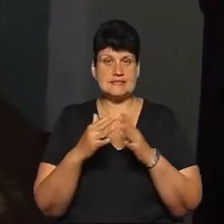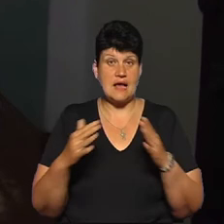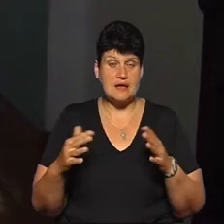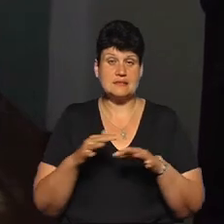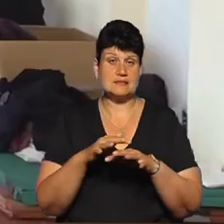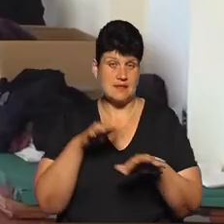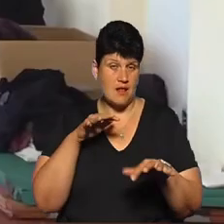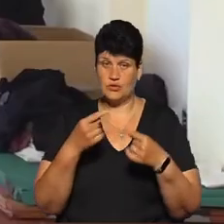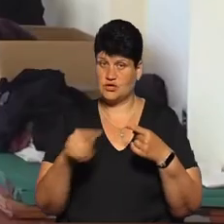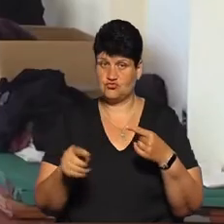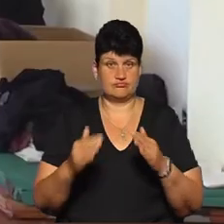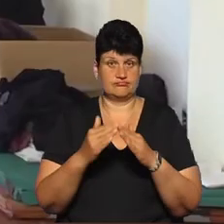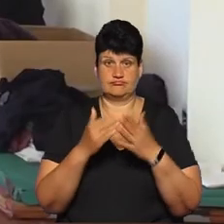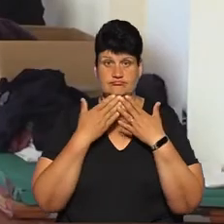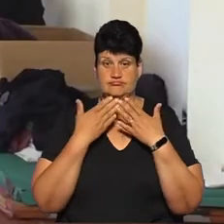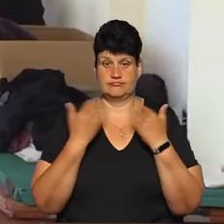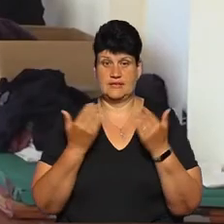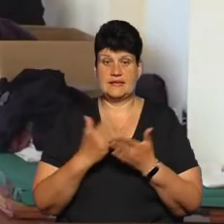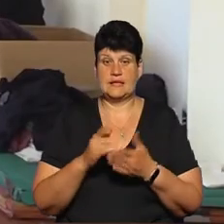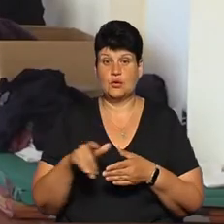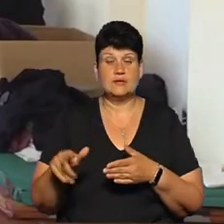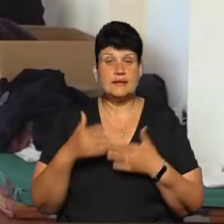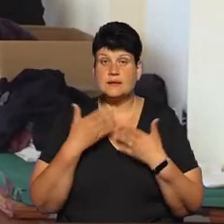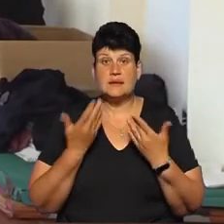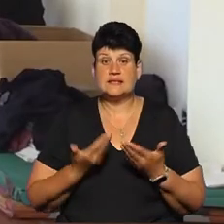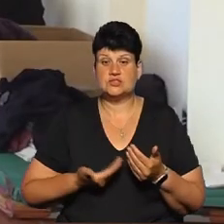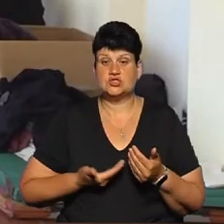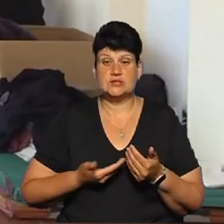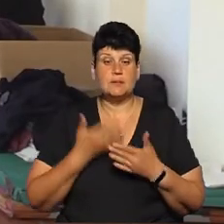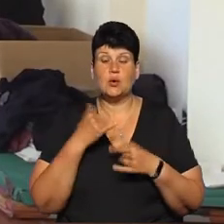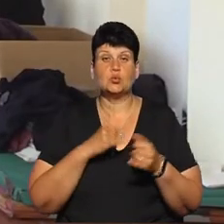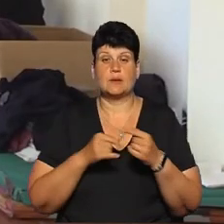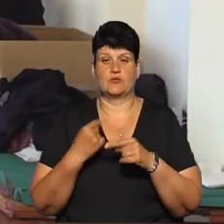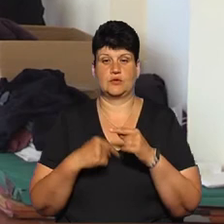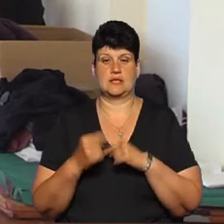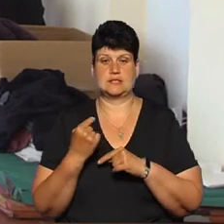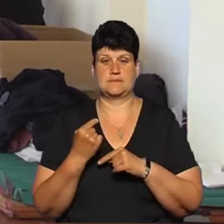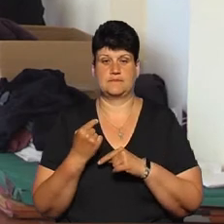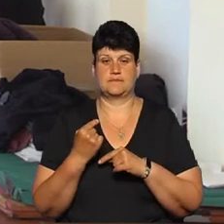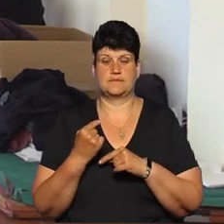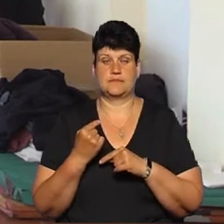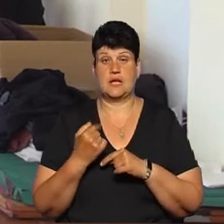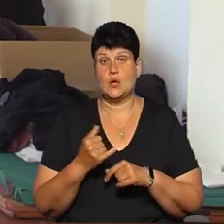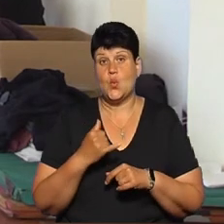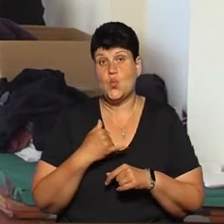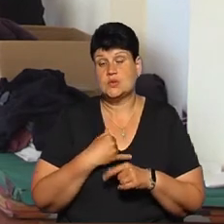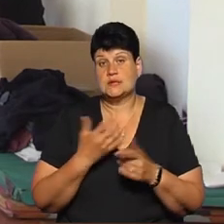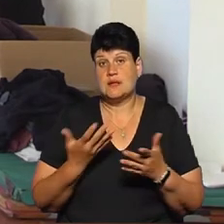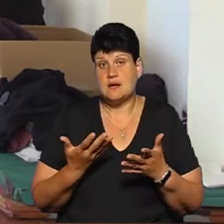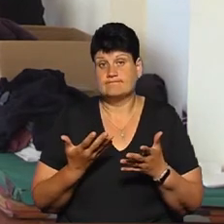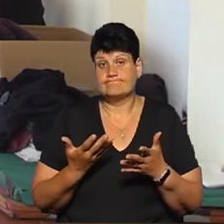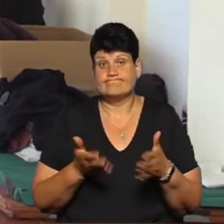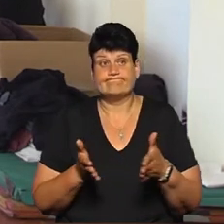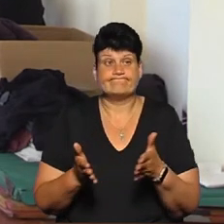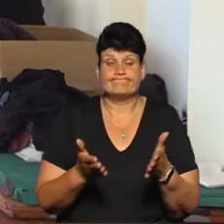знайшли. Є такі люди, які не мають де проживати і не мають куди повертатися. І того в нас як безвихід такий, що ми